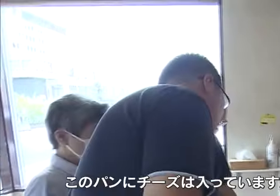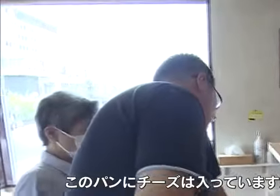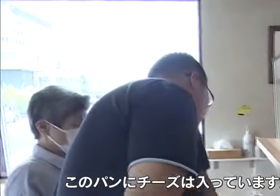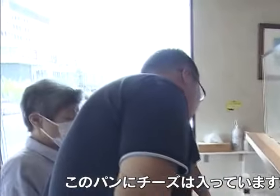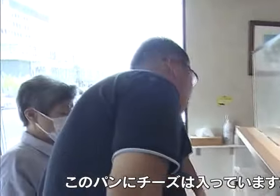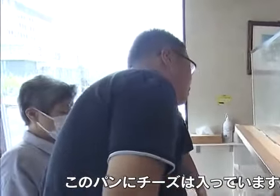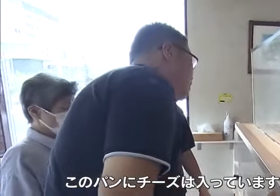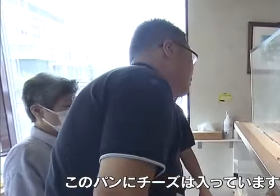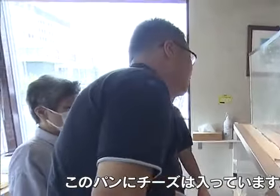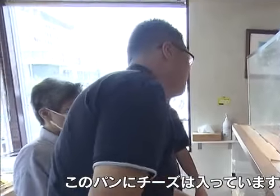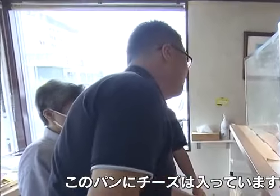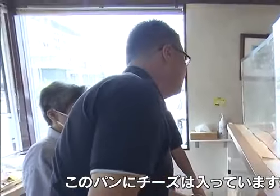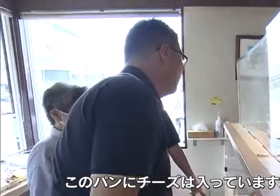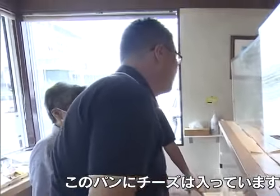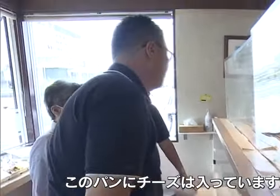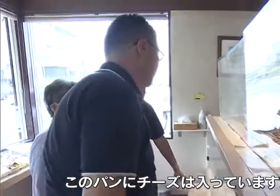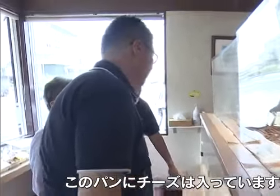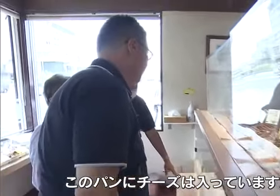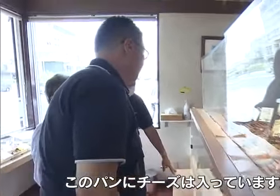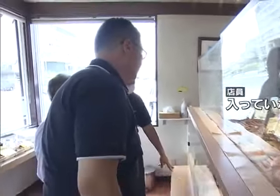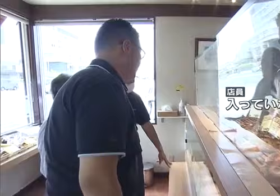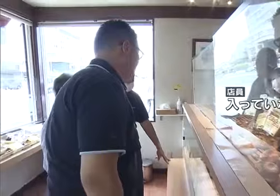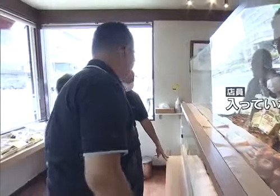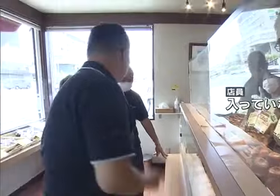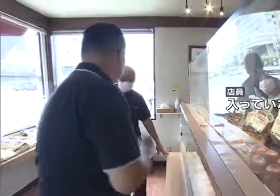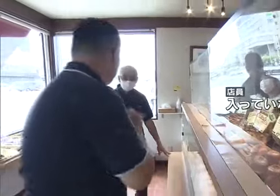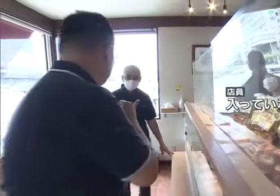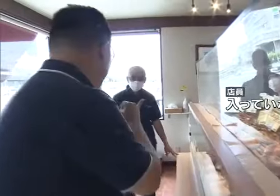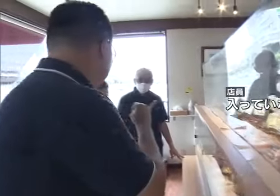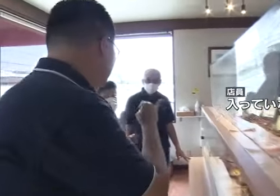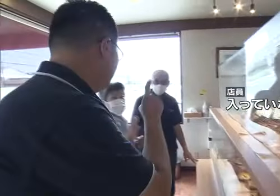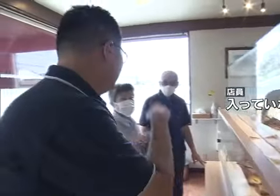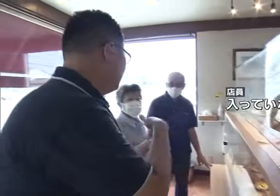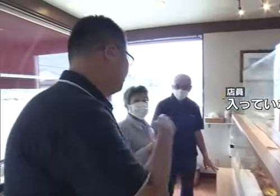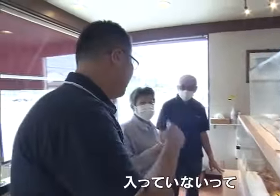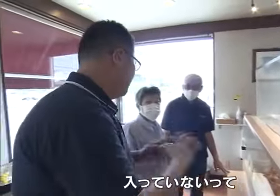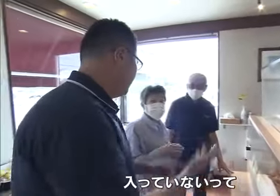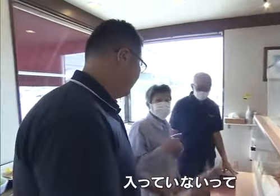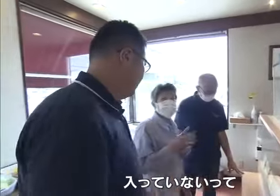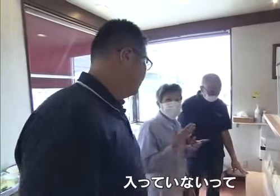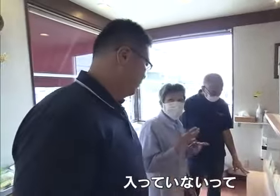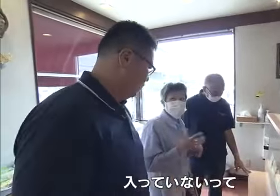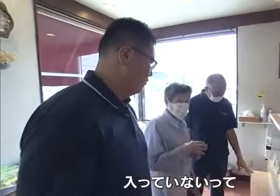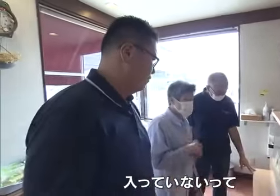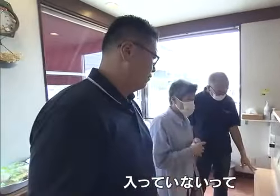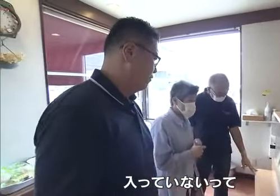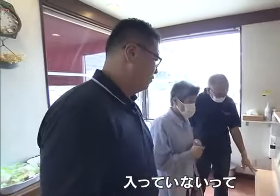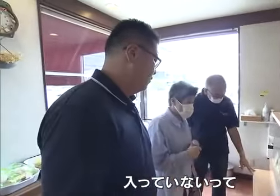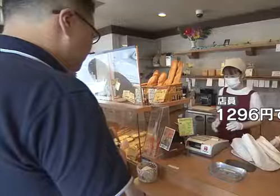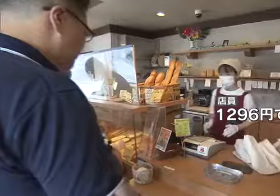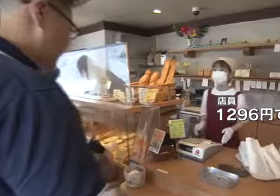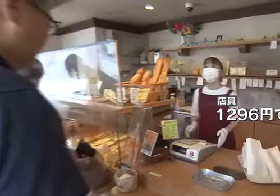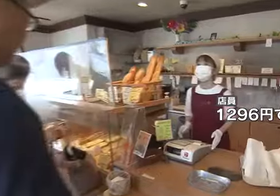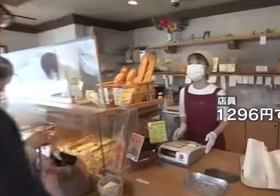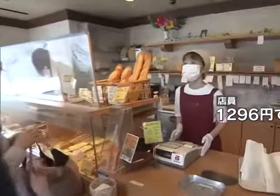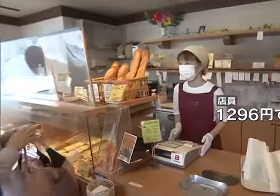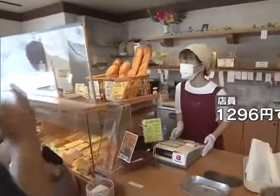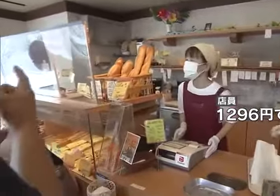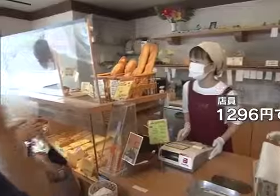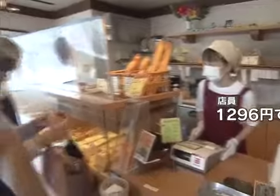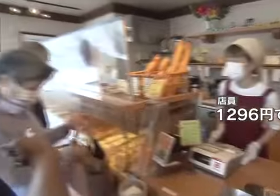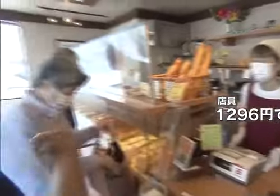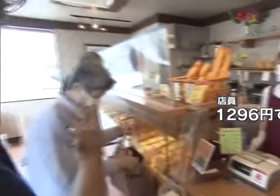クリームペストリーってチーズ入ってます？ チーズは入ってない。 チーズが入ってない、うん、